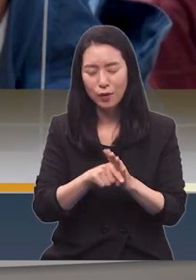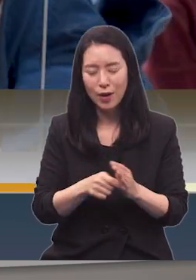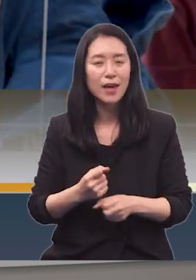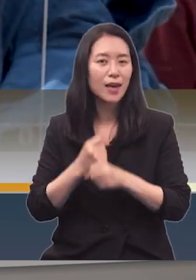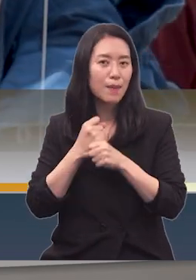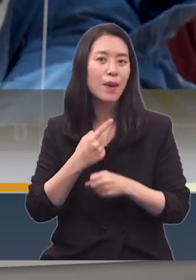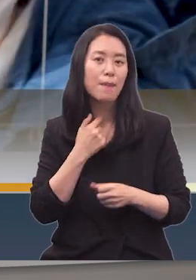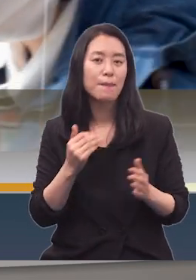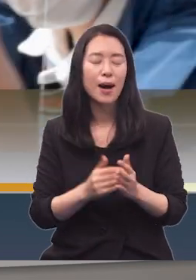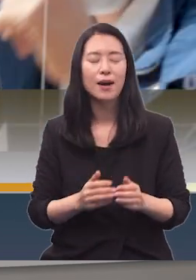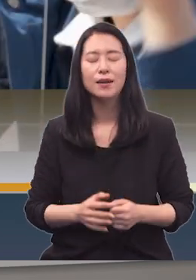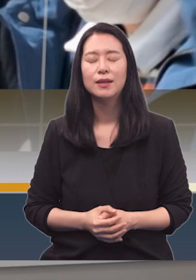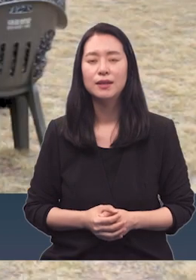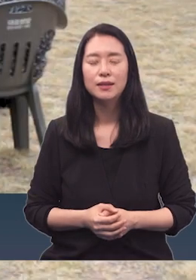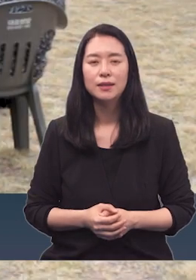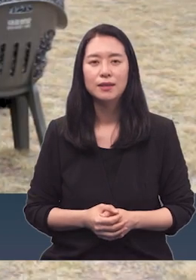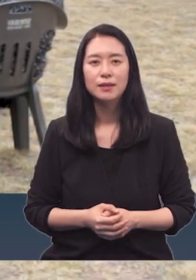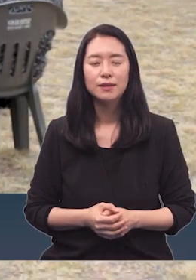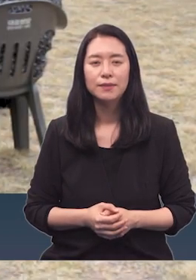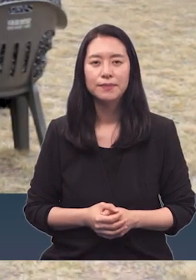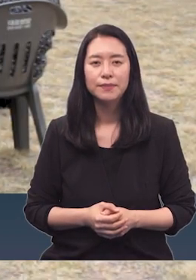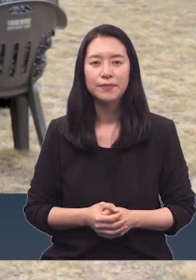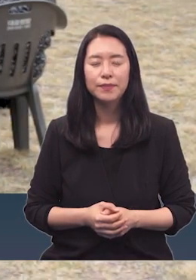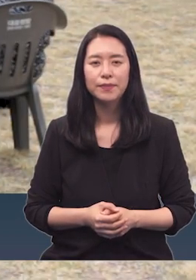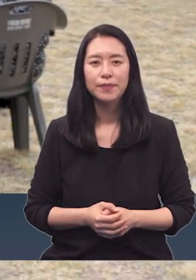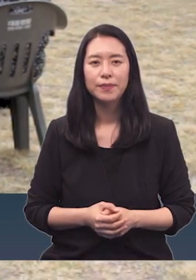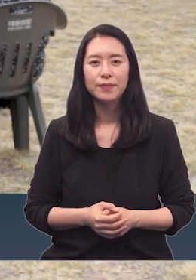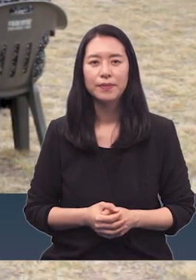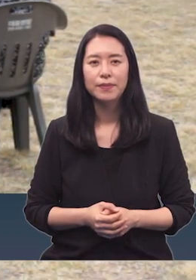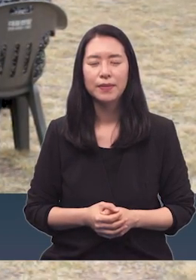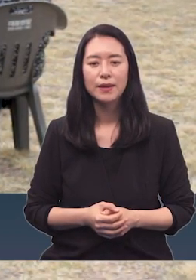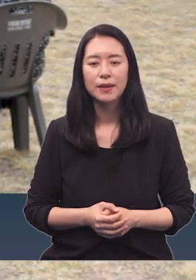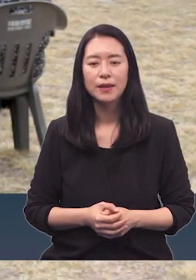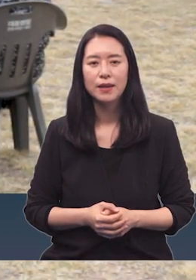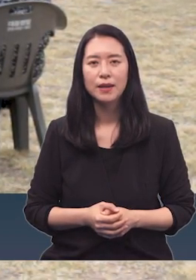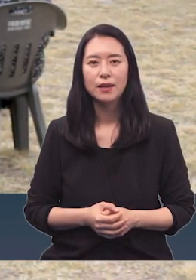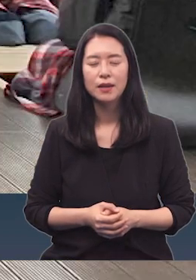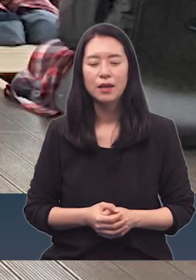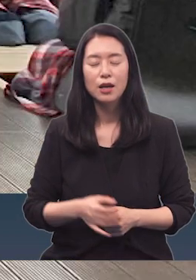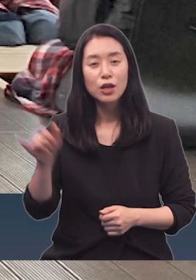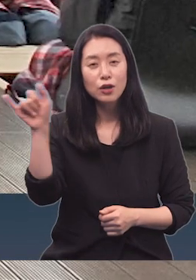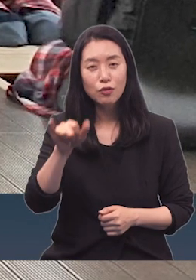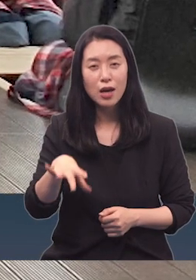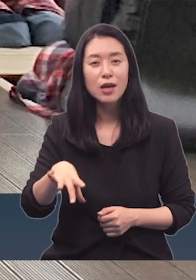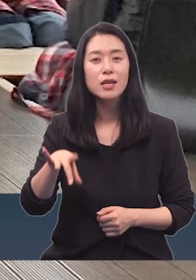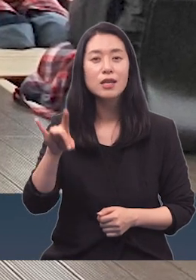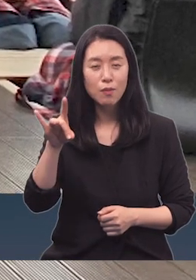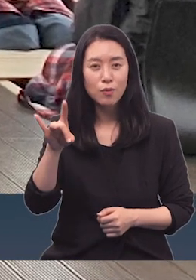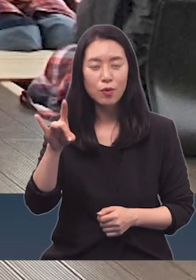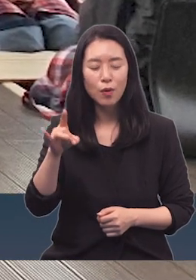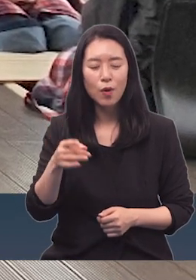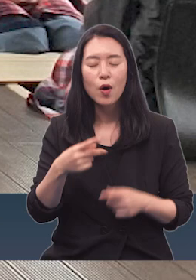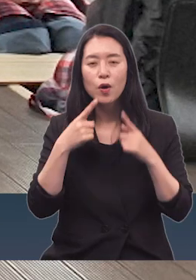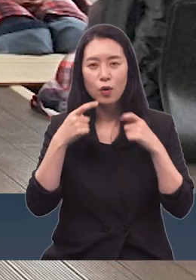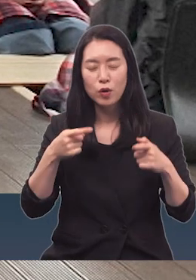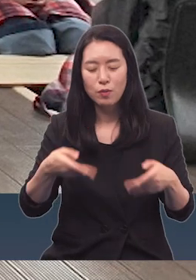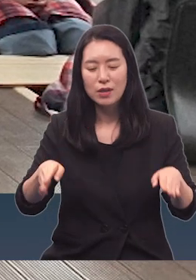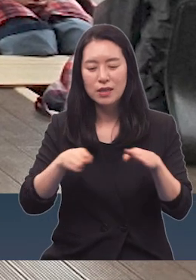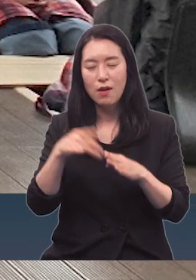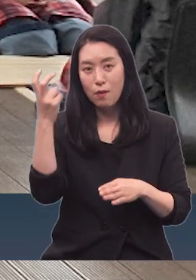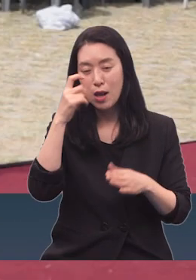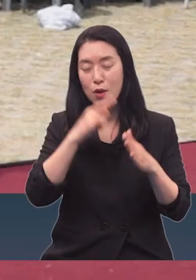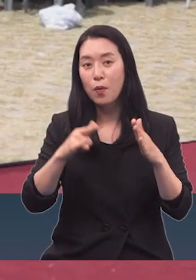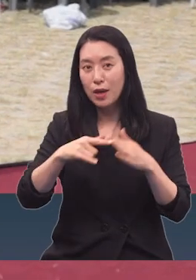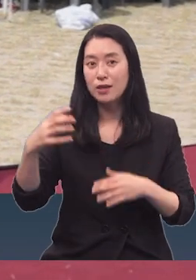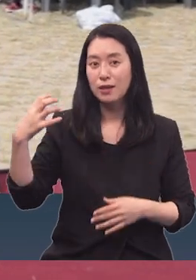캠페인이 진행됐습니다 이번 캠페인은 지방공기업 최초로 동대문구 시설관리공단이 개최하고